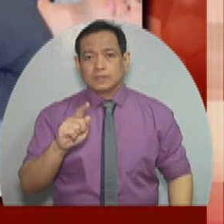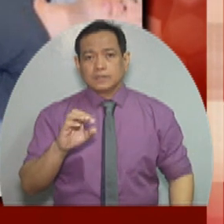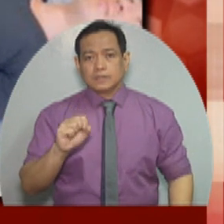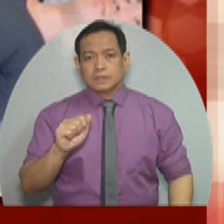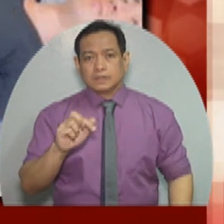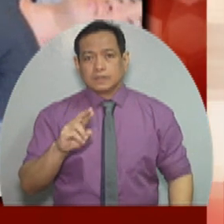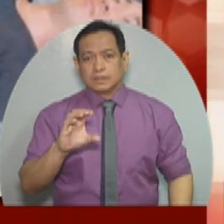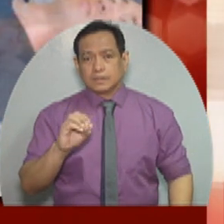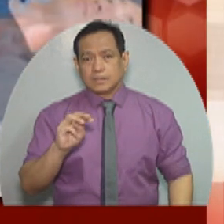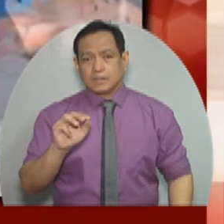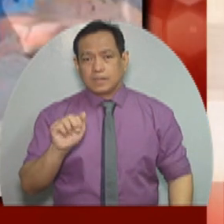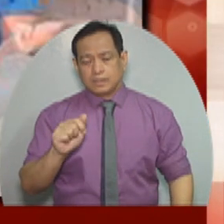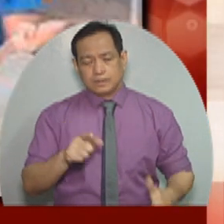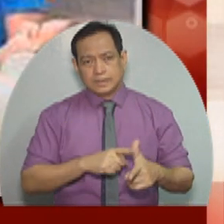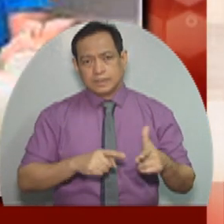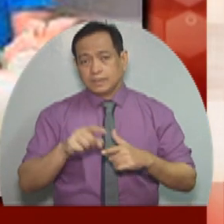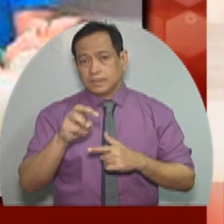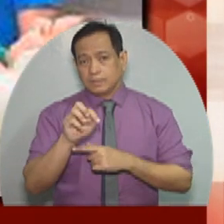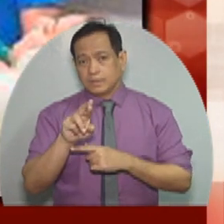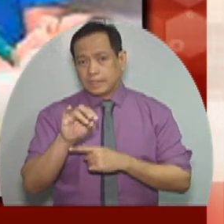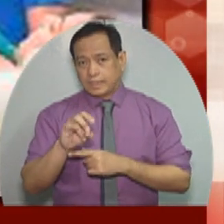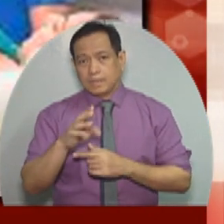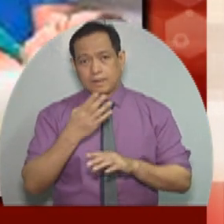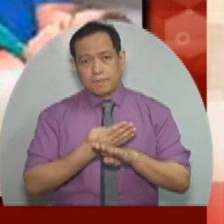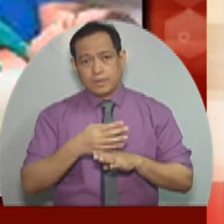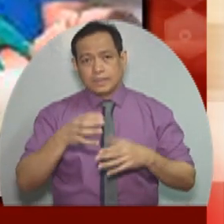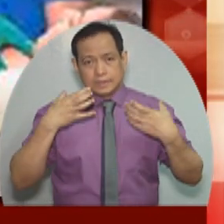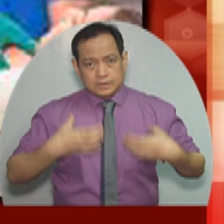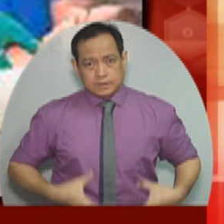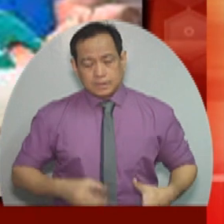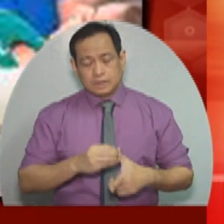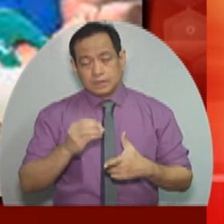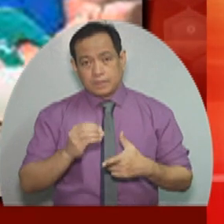sa osteosarcoma. Maaaring